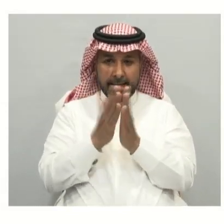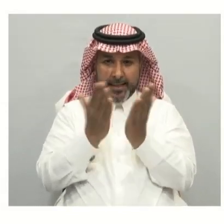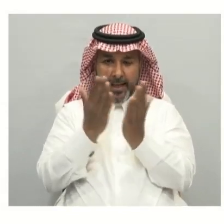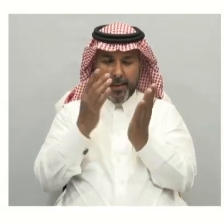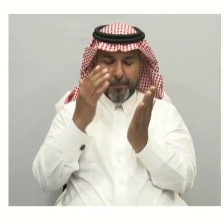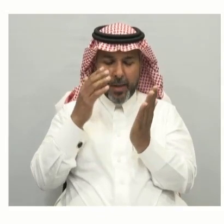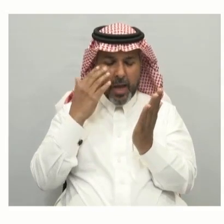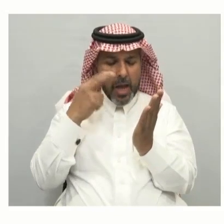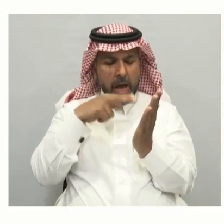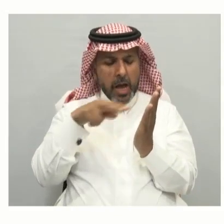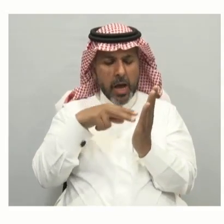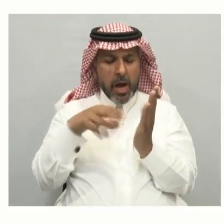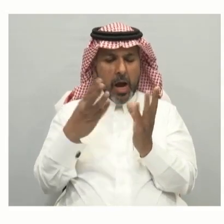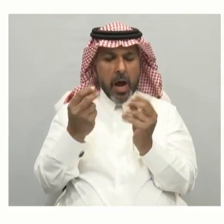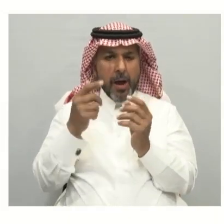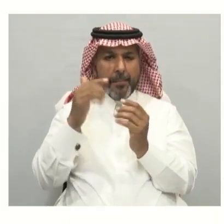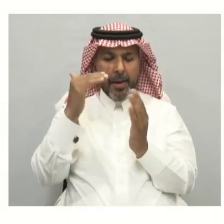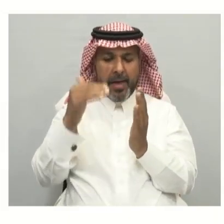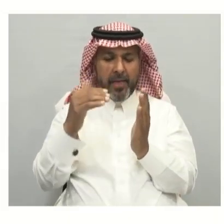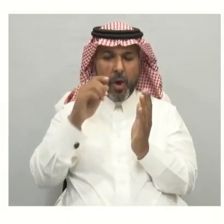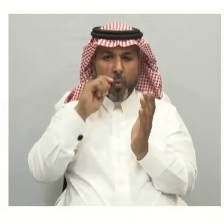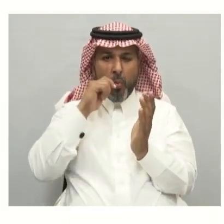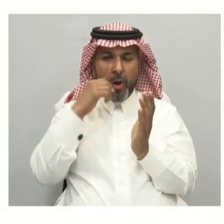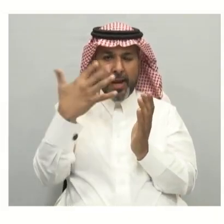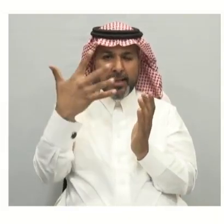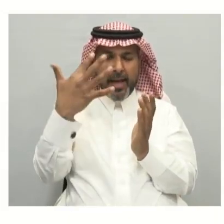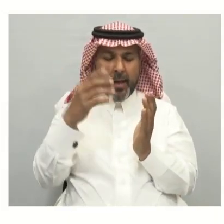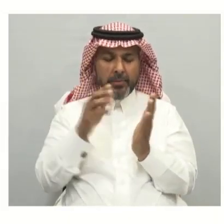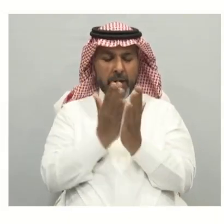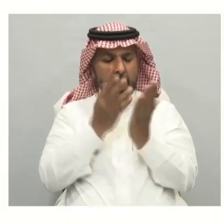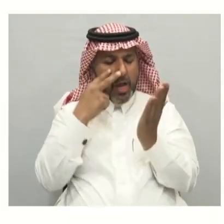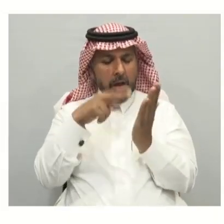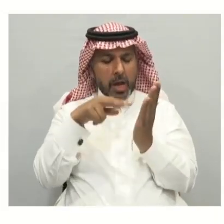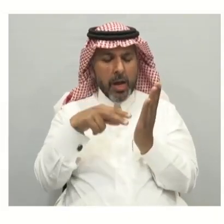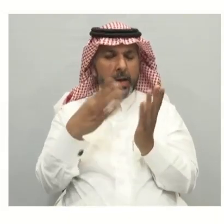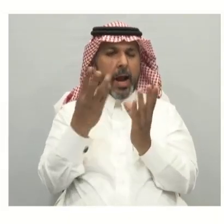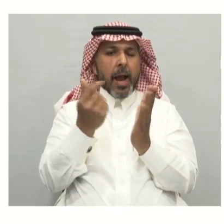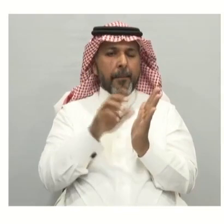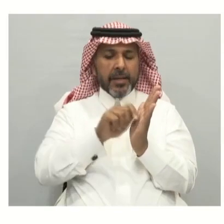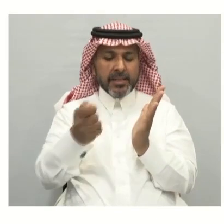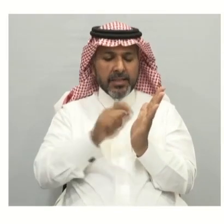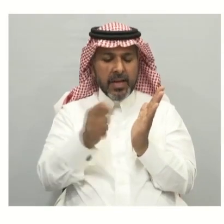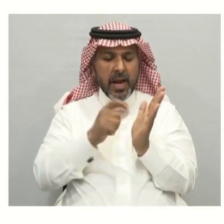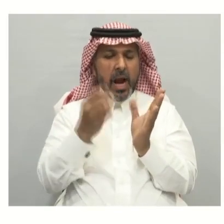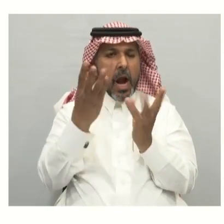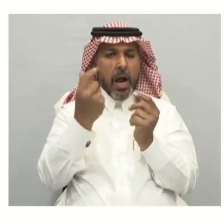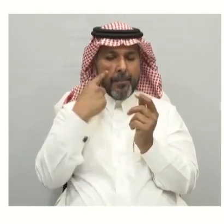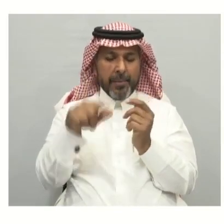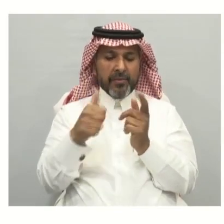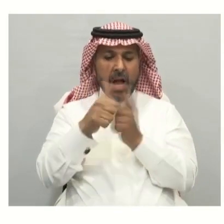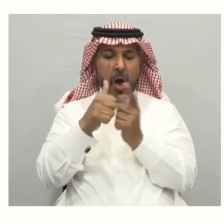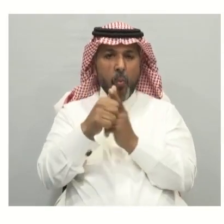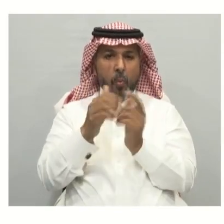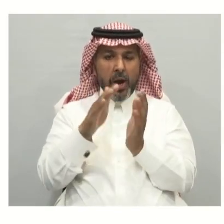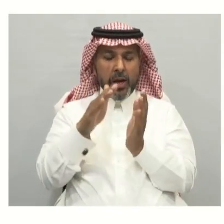مثل البيانات بالاعمده هذا الجدول يبين عدد الصفحات التي قراها خمسه طلاب من